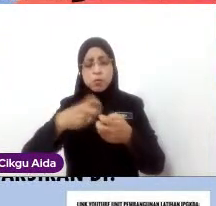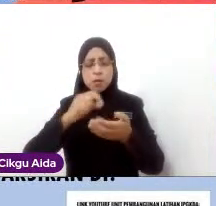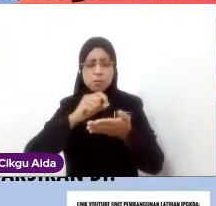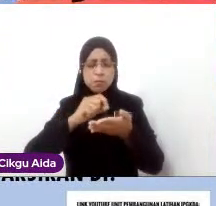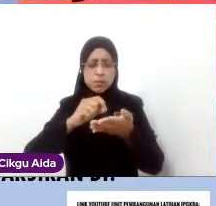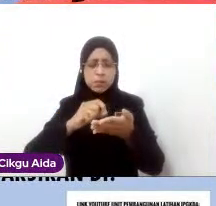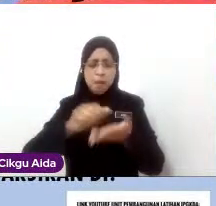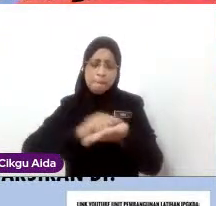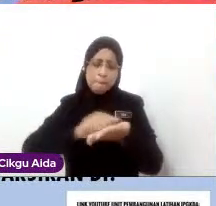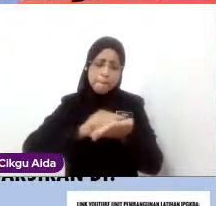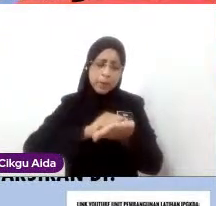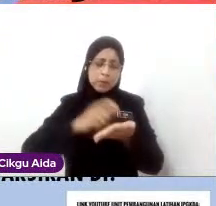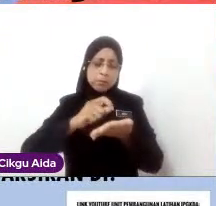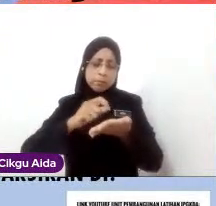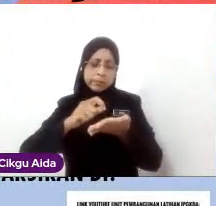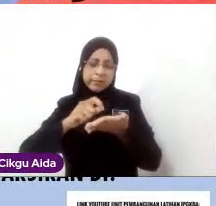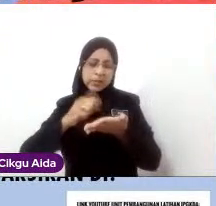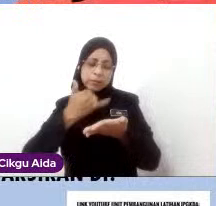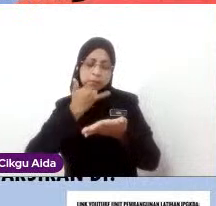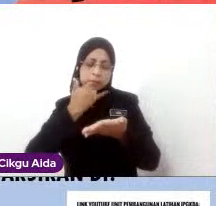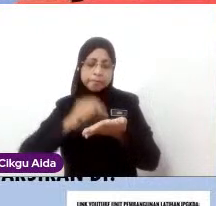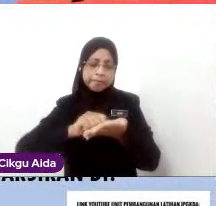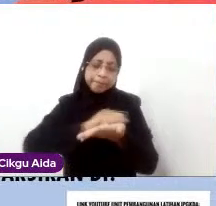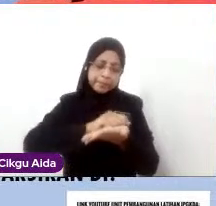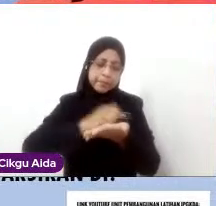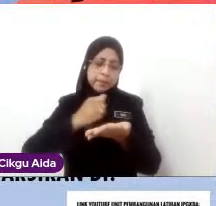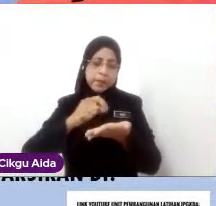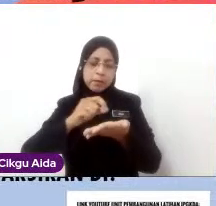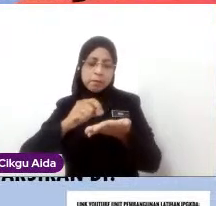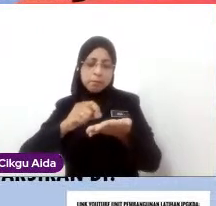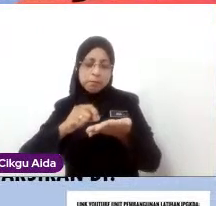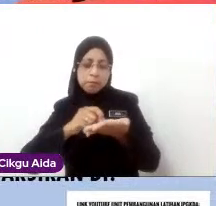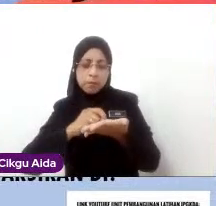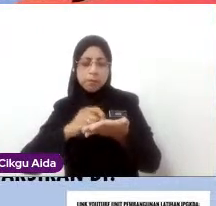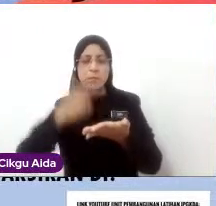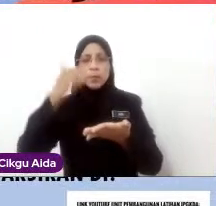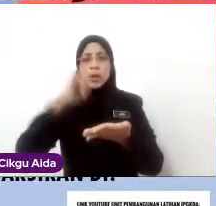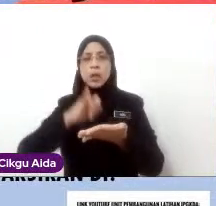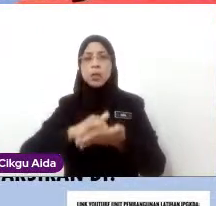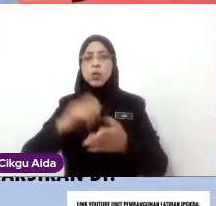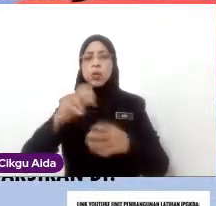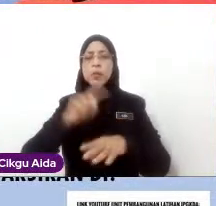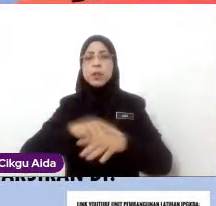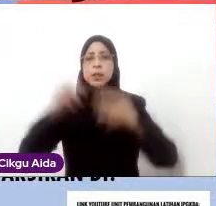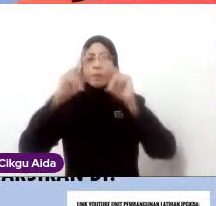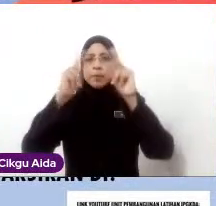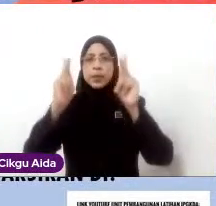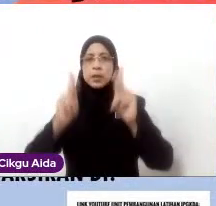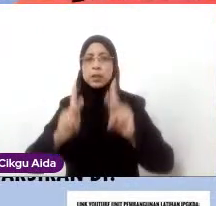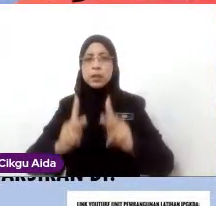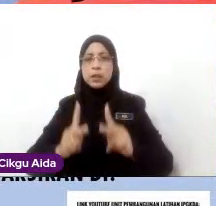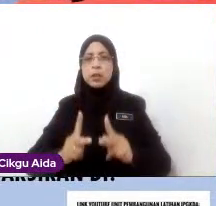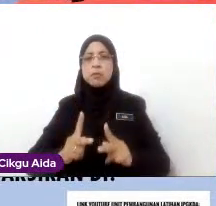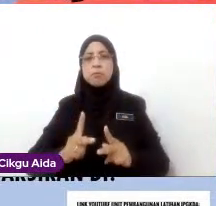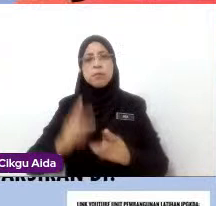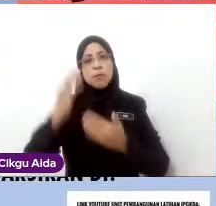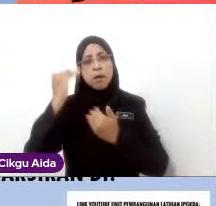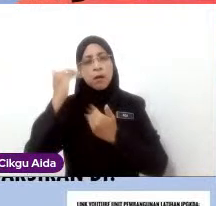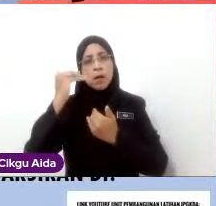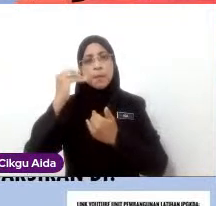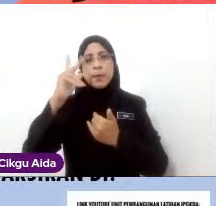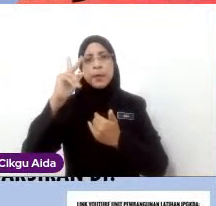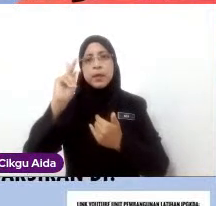kali padam sebab mesti sengit. Sebab itulah bila peperiksaan je, saya berharap sangat pemeriksa tu tolonglah mempertimbangkan murid-murid kami